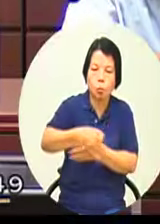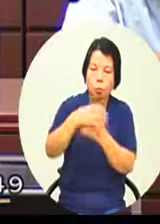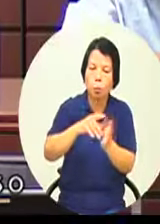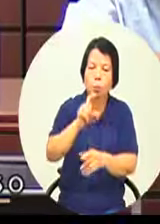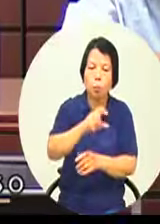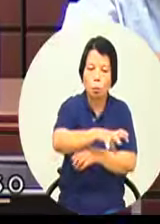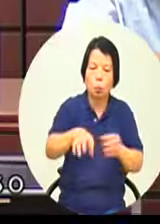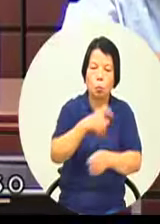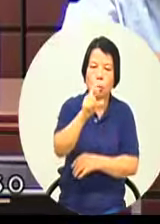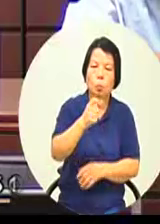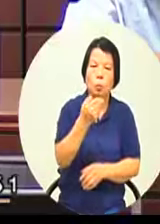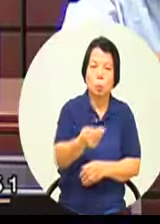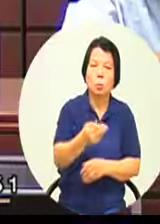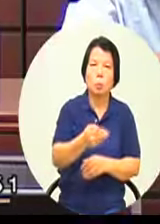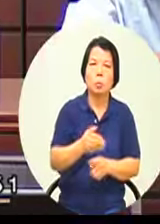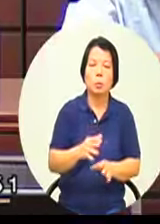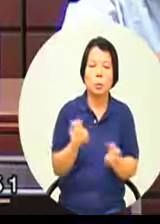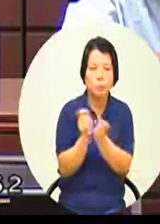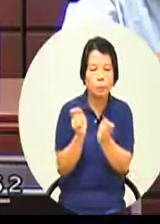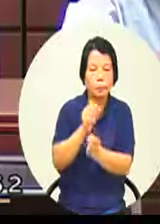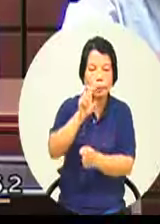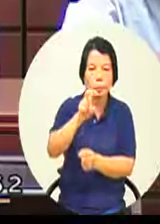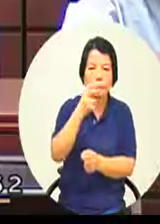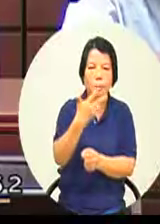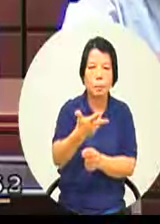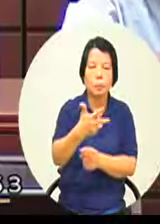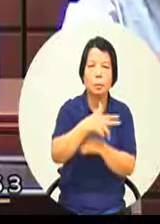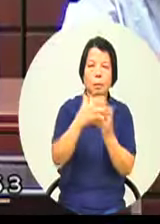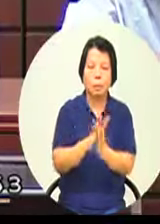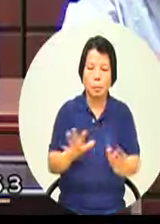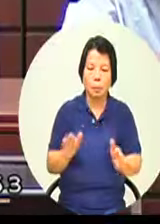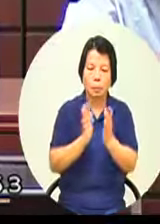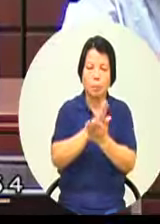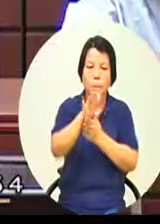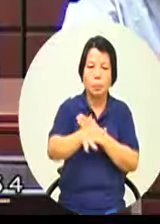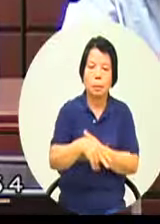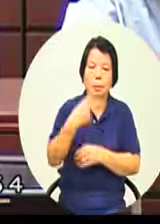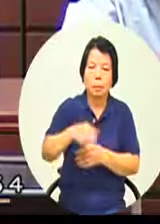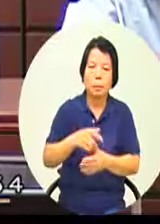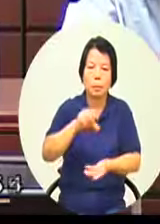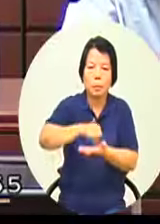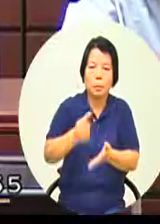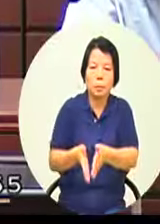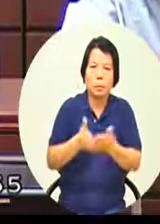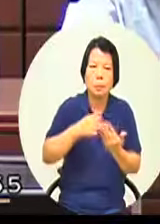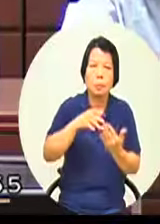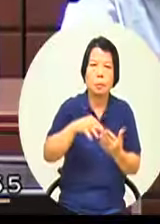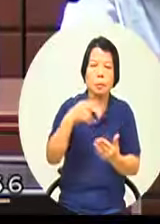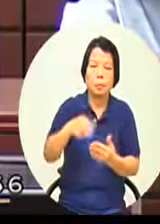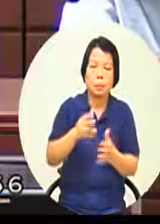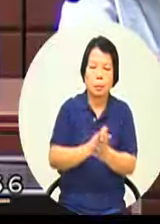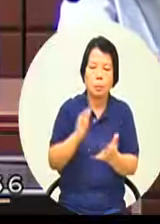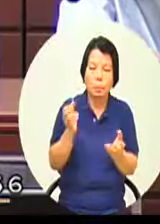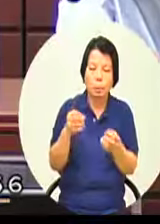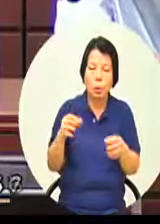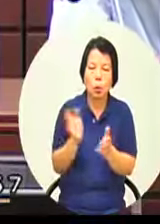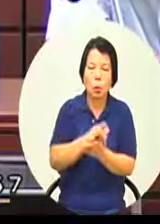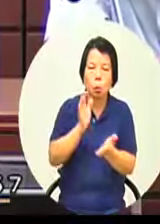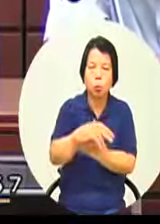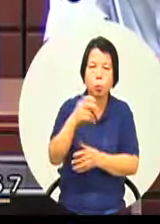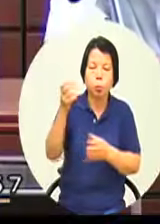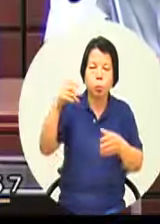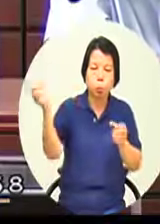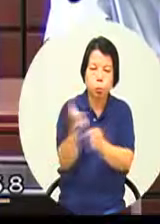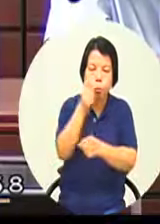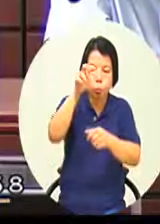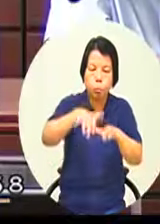近27，今天会拨哈。那么另外以后边。哦，复耕的比物件，除了说天然灾害受损，依照农委会天然